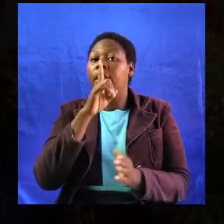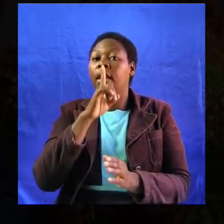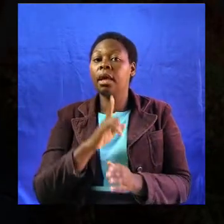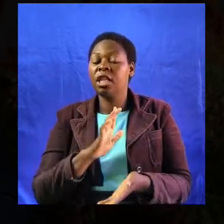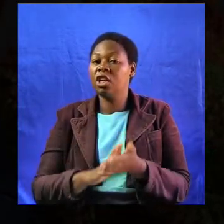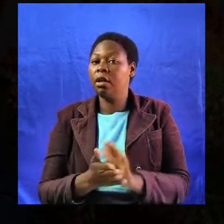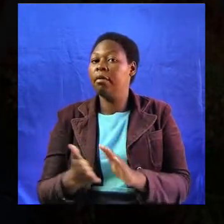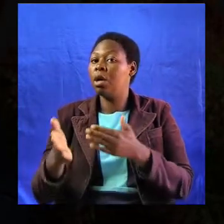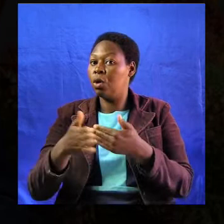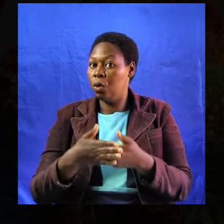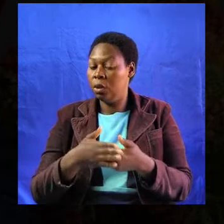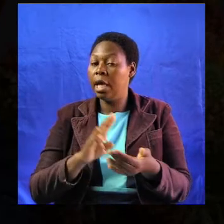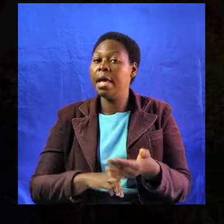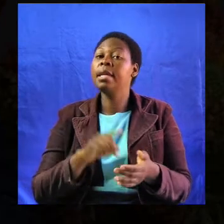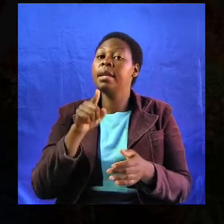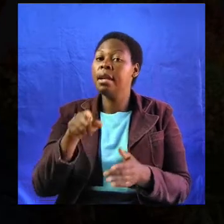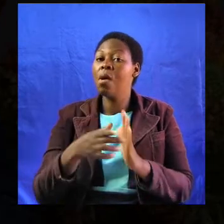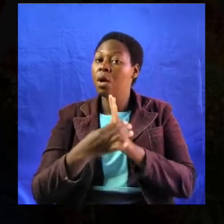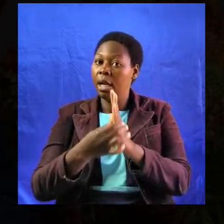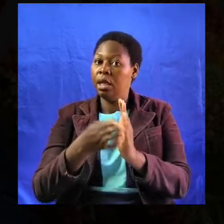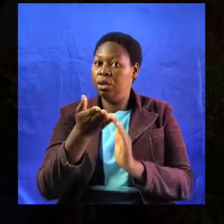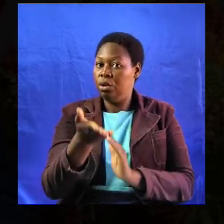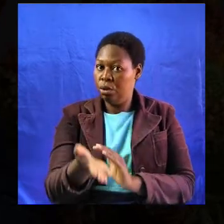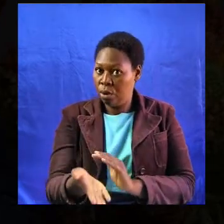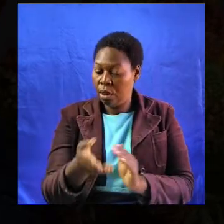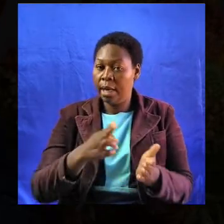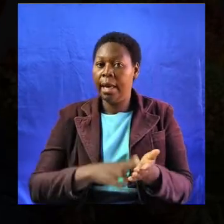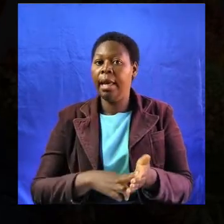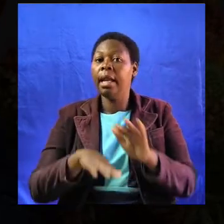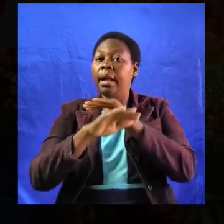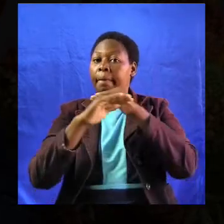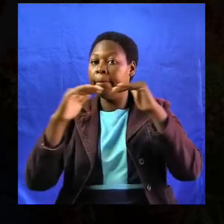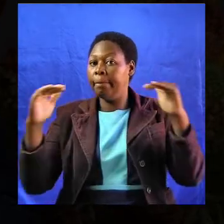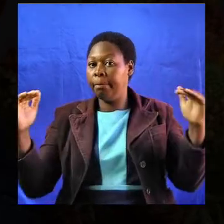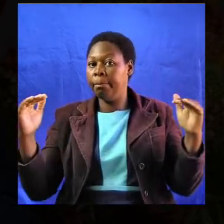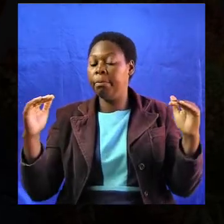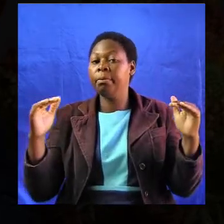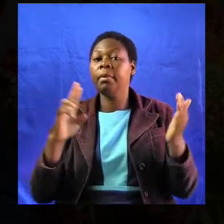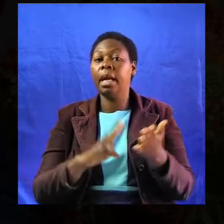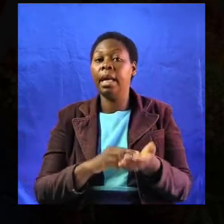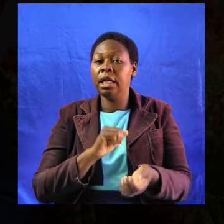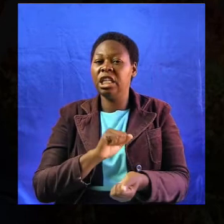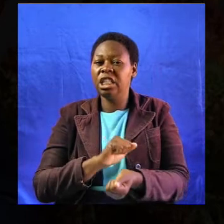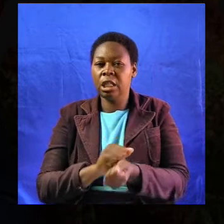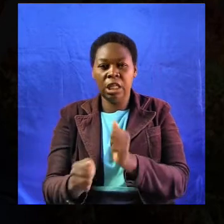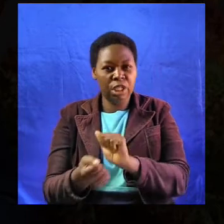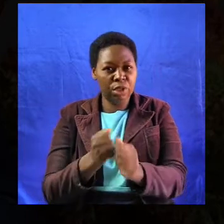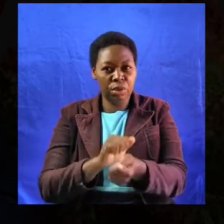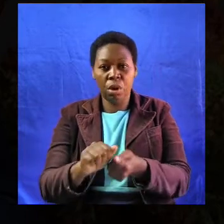Ini ndichaenda pamberi pako ndichienzanisa pasina kuenzana ndichaputsa-putsa mikova